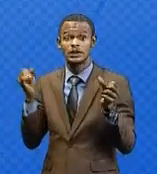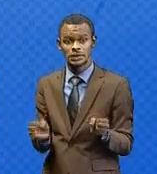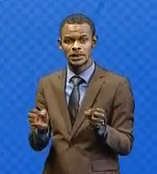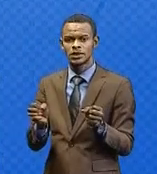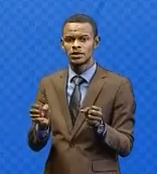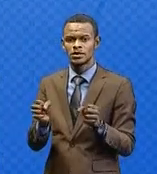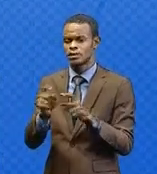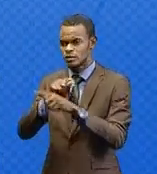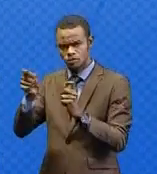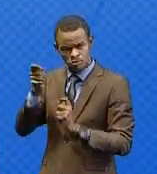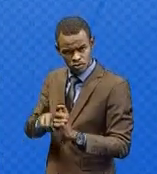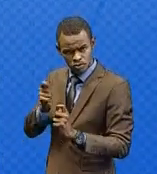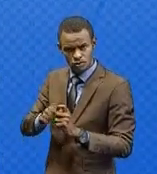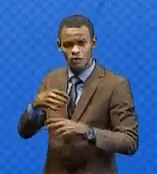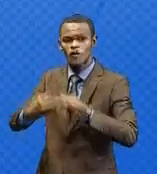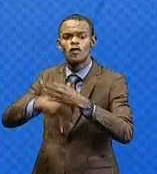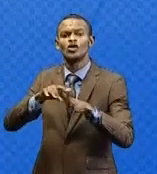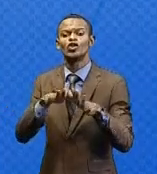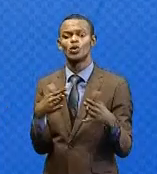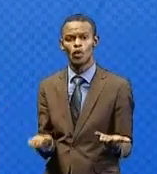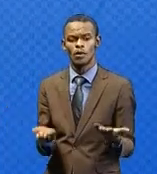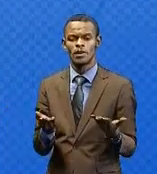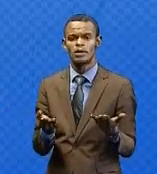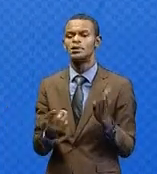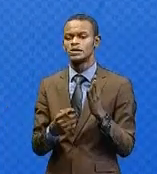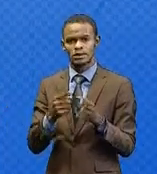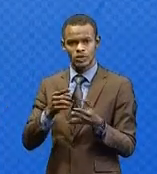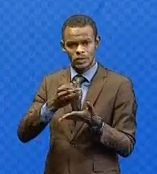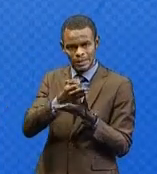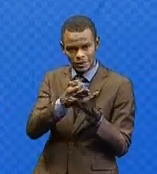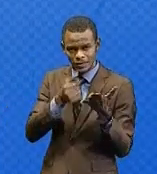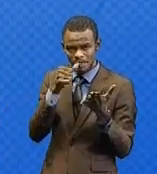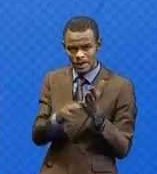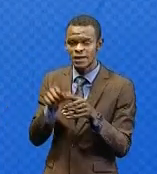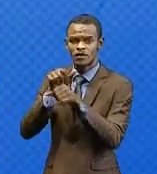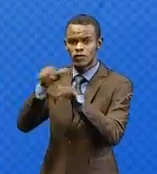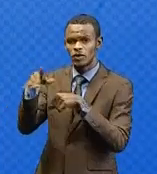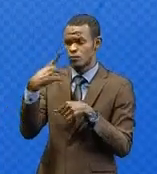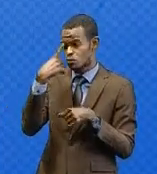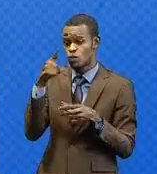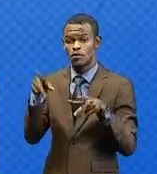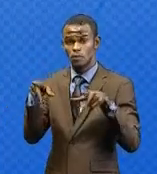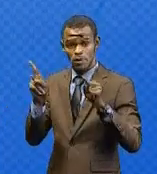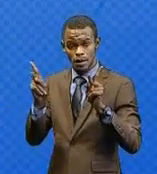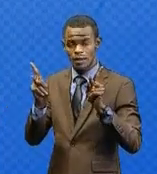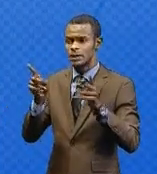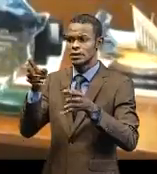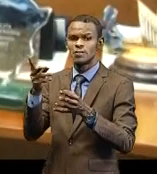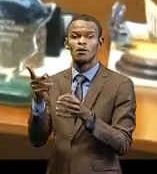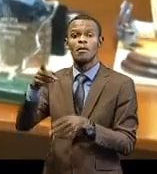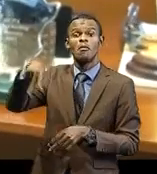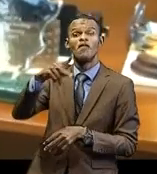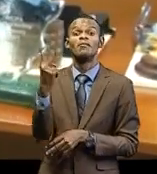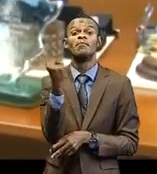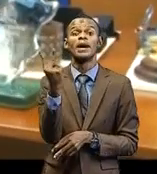de l'état de siège. Et ce, en vue d'une couverture judiciaire maximale dans ces deux provinces.